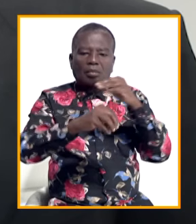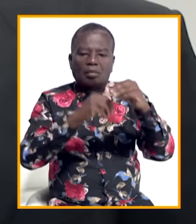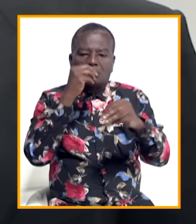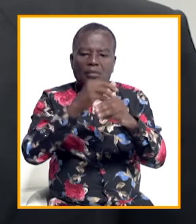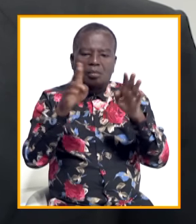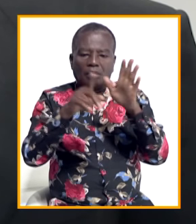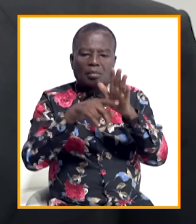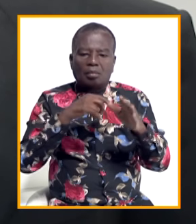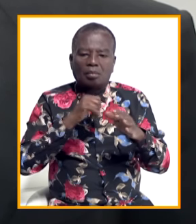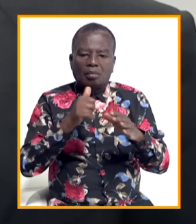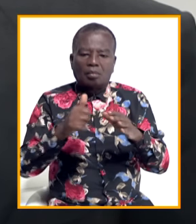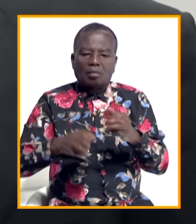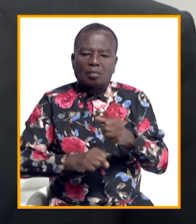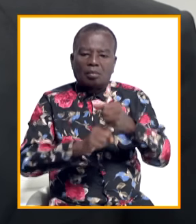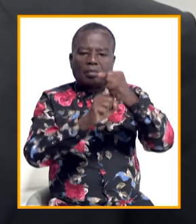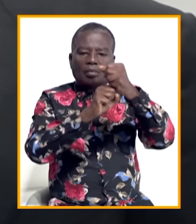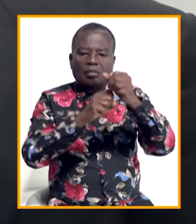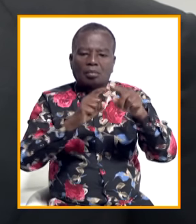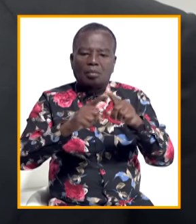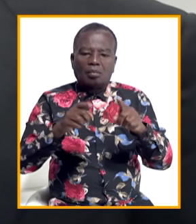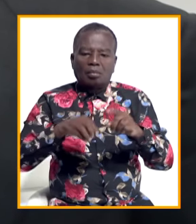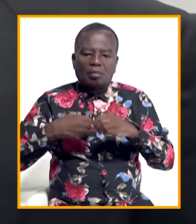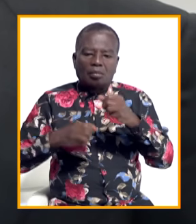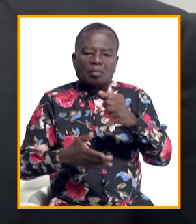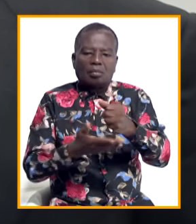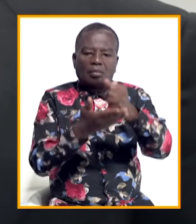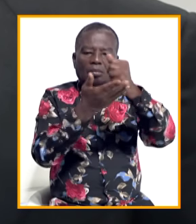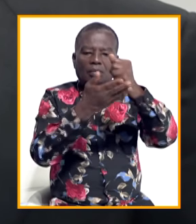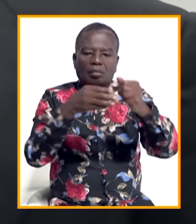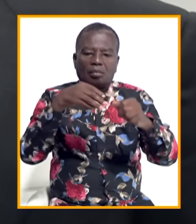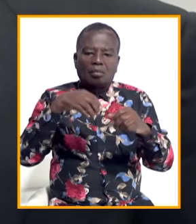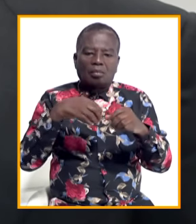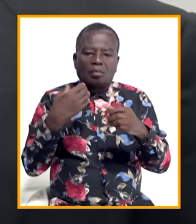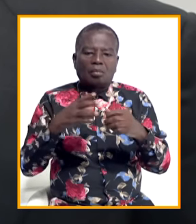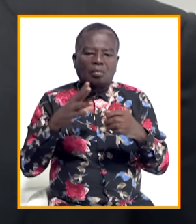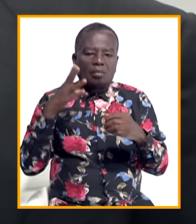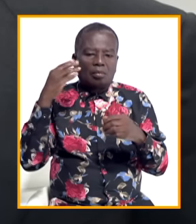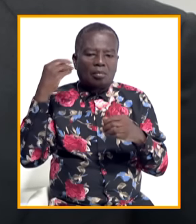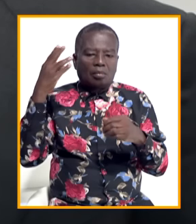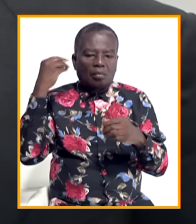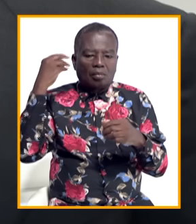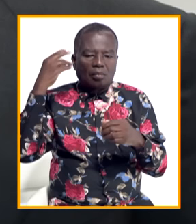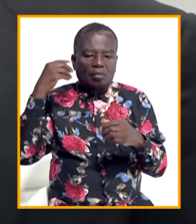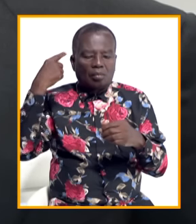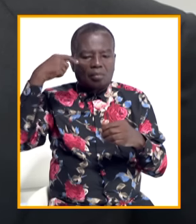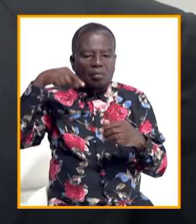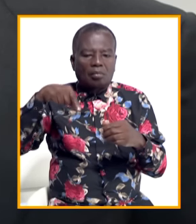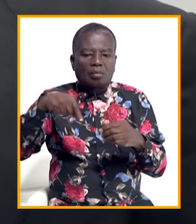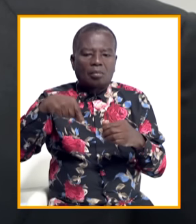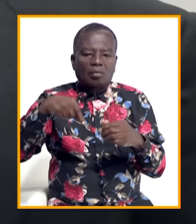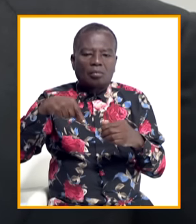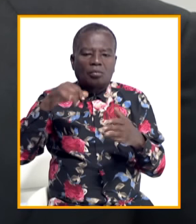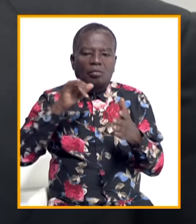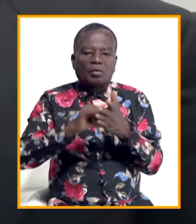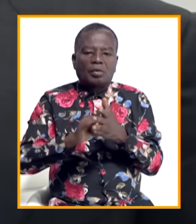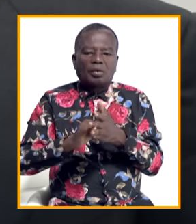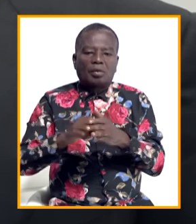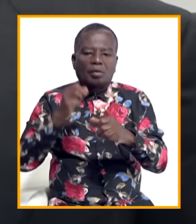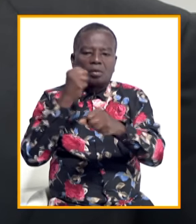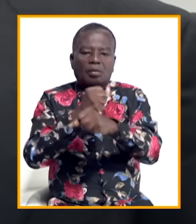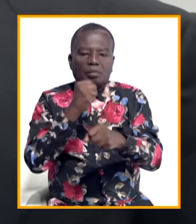non seulement nous soutient, mais va nous appuyer en termes d'expertise pour que ce